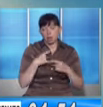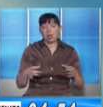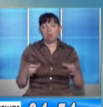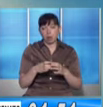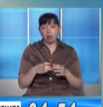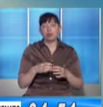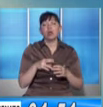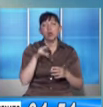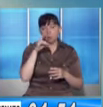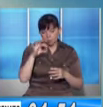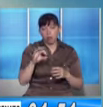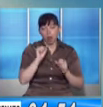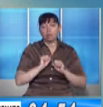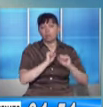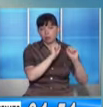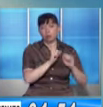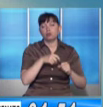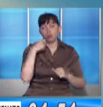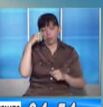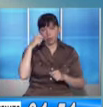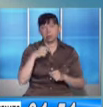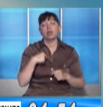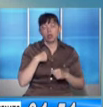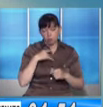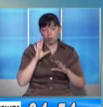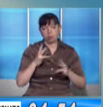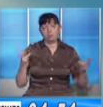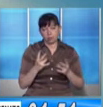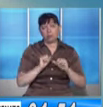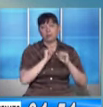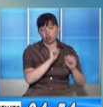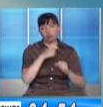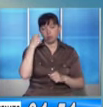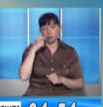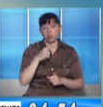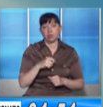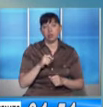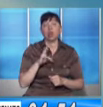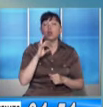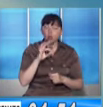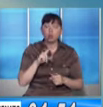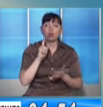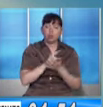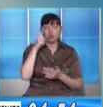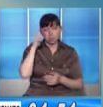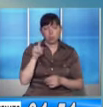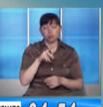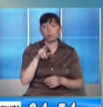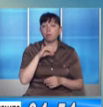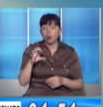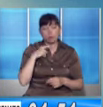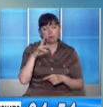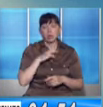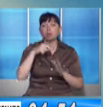partid pro-prezidențial și vom fi în continuare un partid pro-prezidențial și întotdeauna, dar dincolo de asta trebuie de știut că PAS întotdeauna a fost un